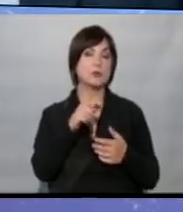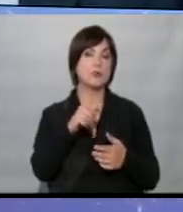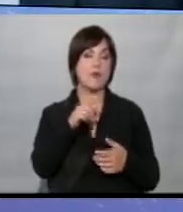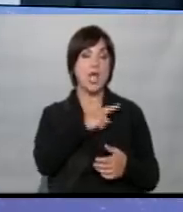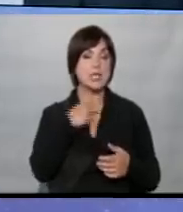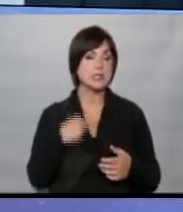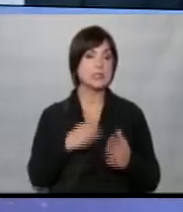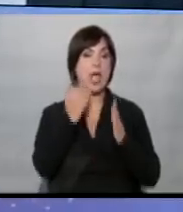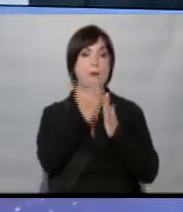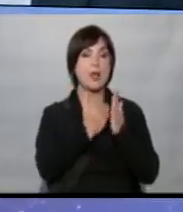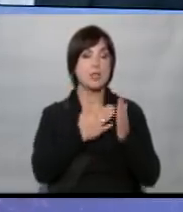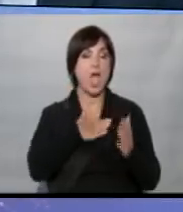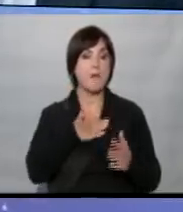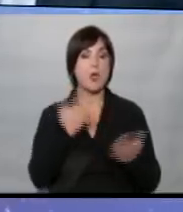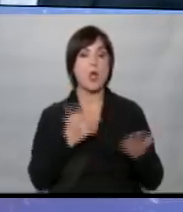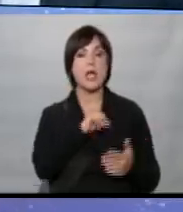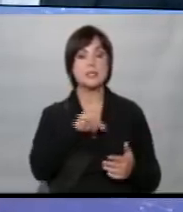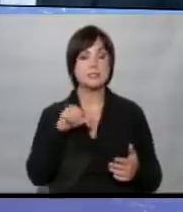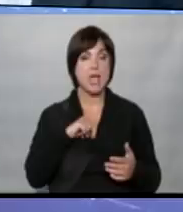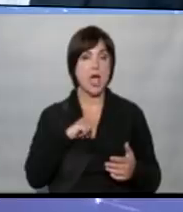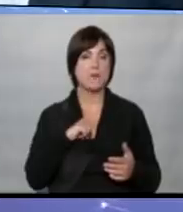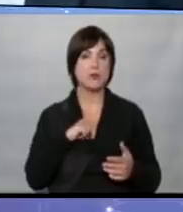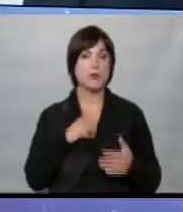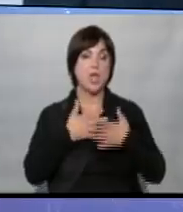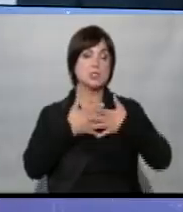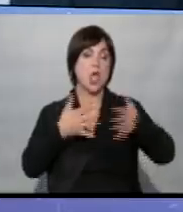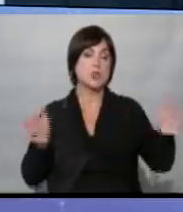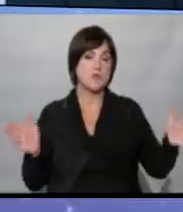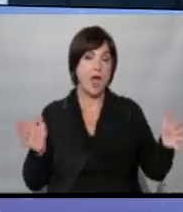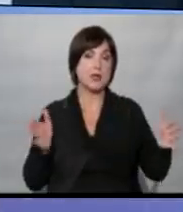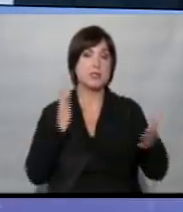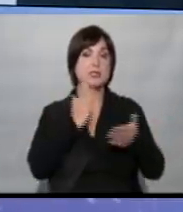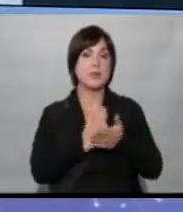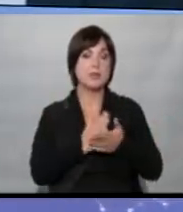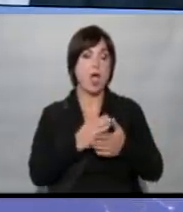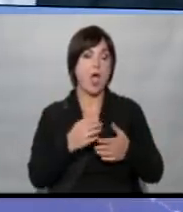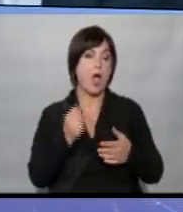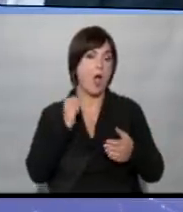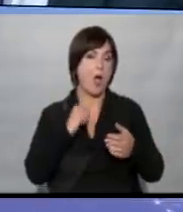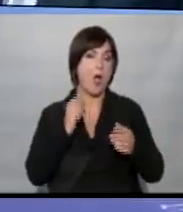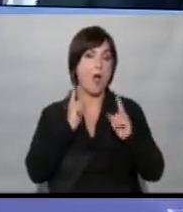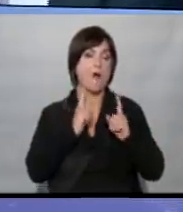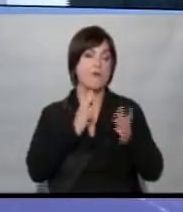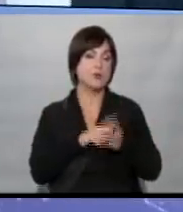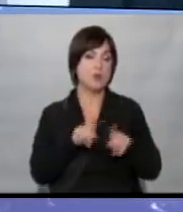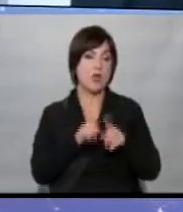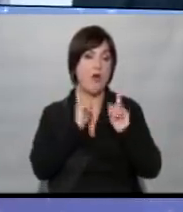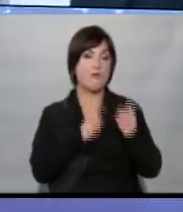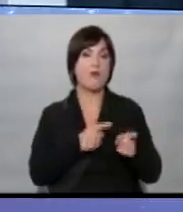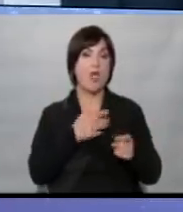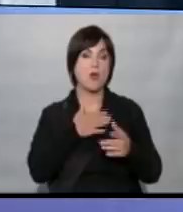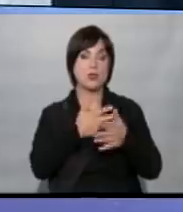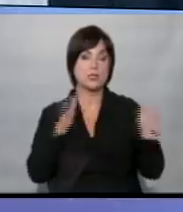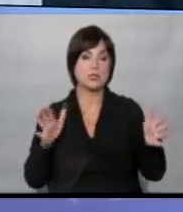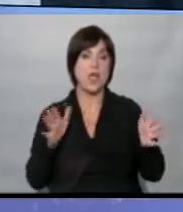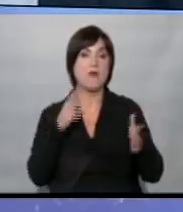иднина да има, затоа што кога самите се отворате за да бидете повредени, нели, во борба, ако го тргнете гардот